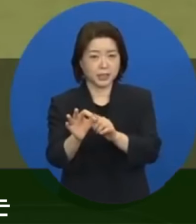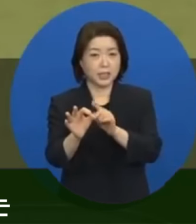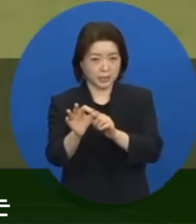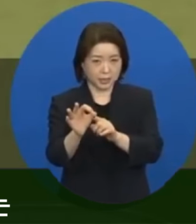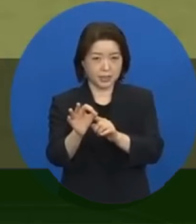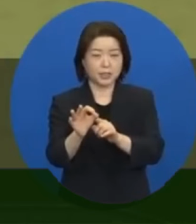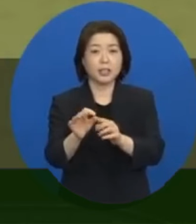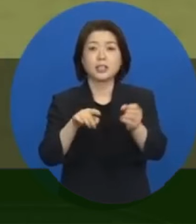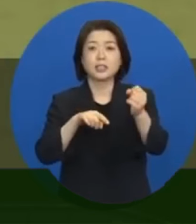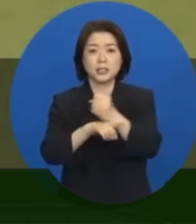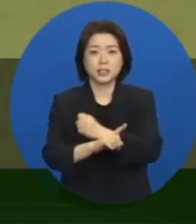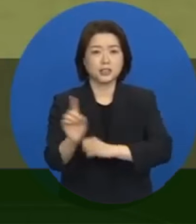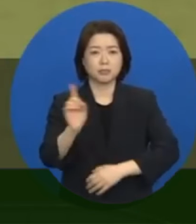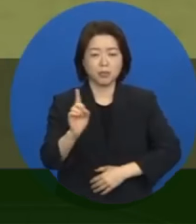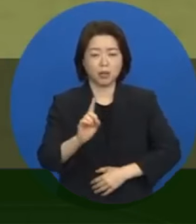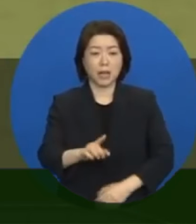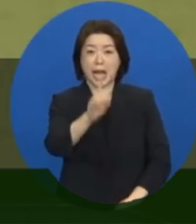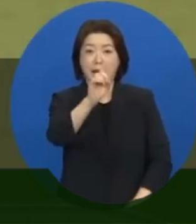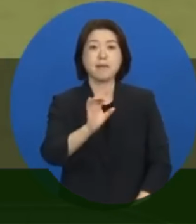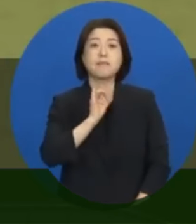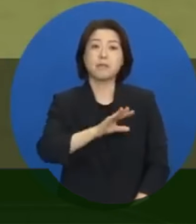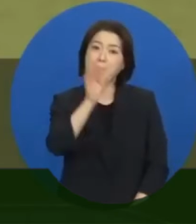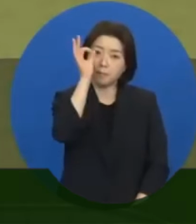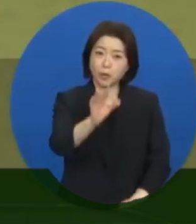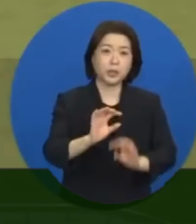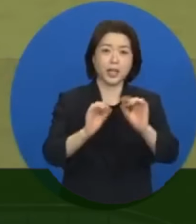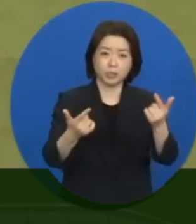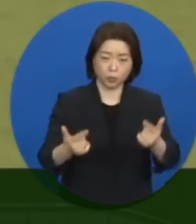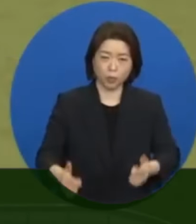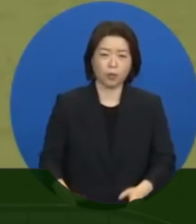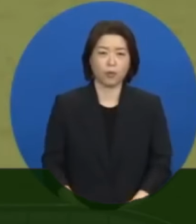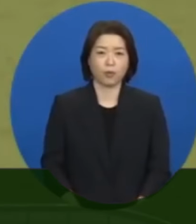동사는 한번 그 봤다는게 아니고요